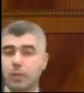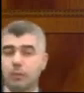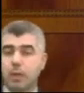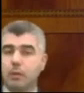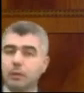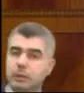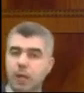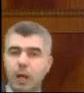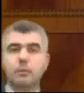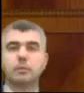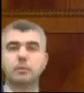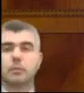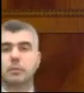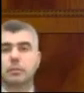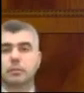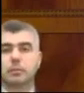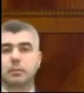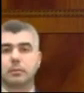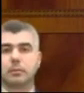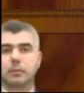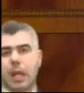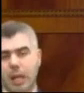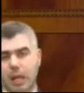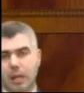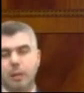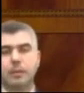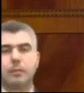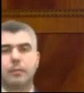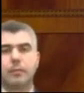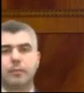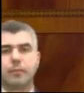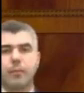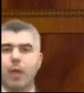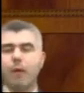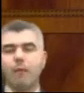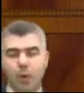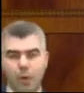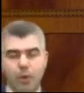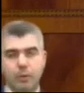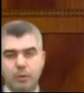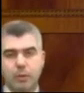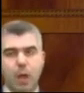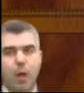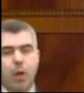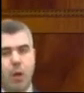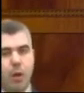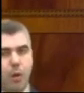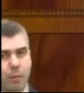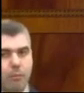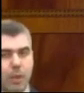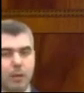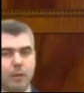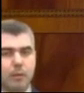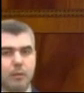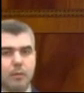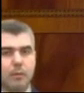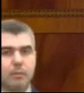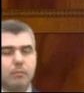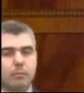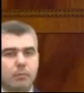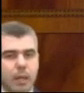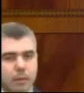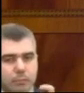سلاسل القيم هي تشكل مسألة أساسية بالنسبة للتنافس بالنسبة لفرنسا وبالنسبة لأوروبا.